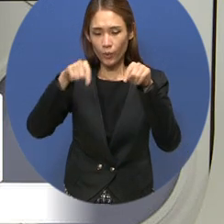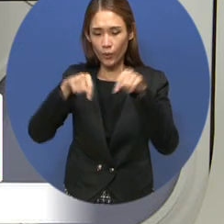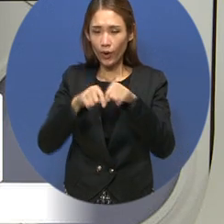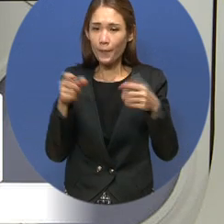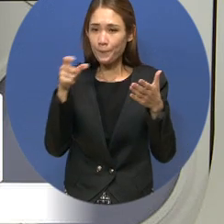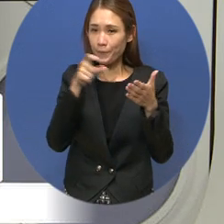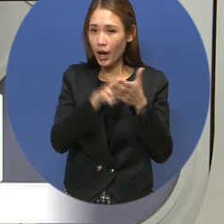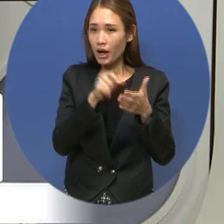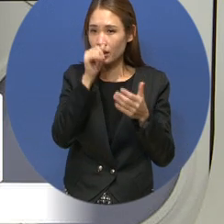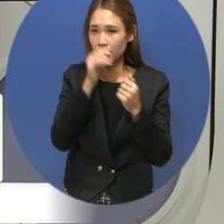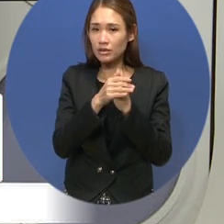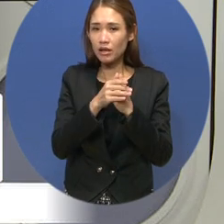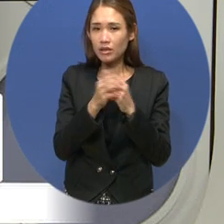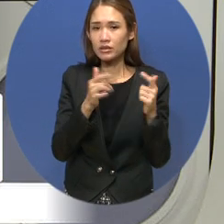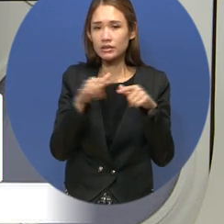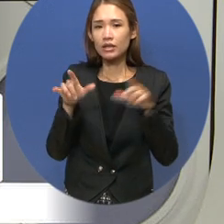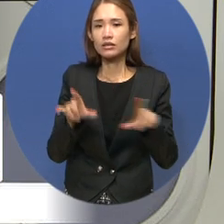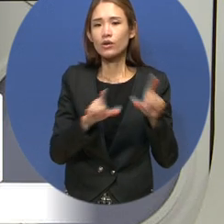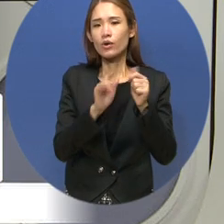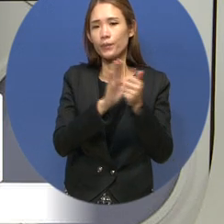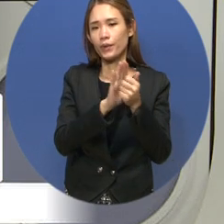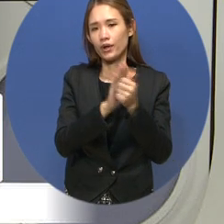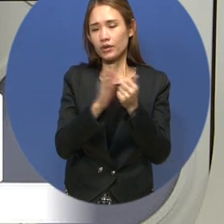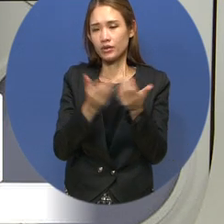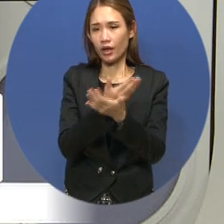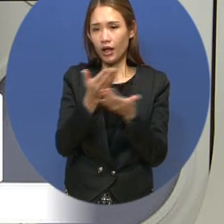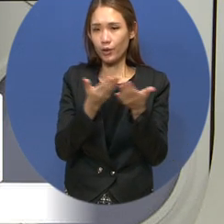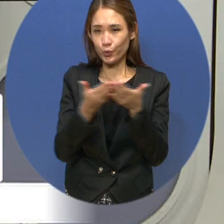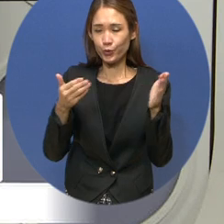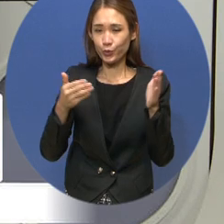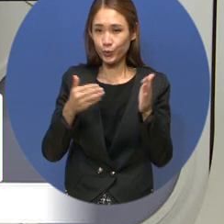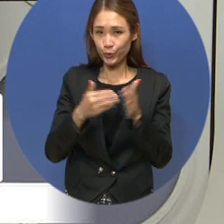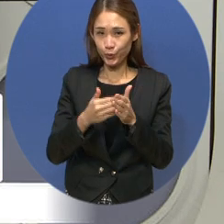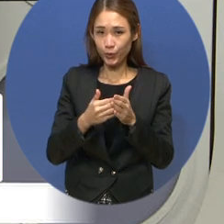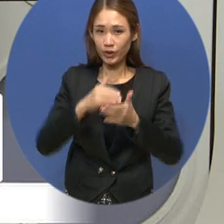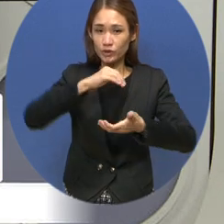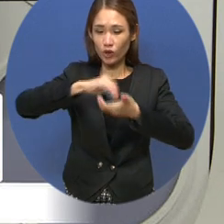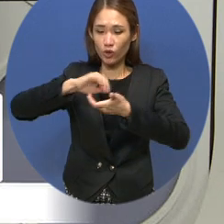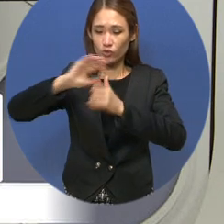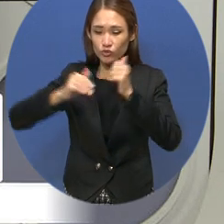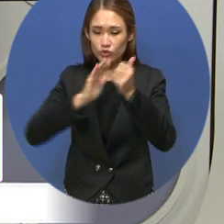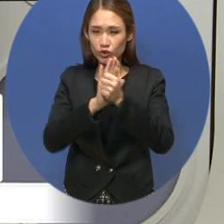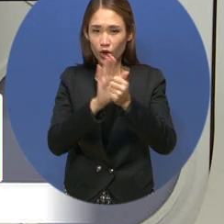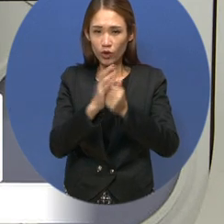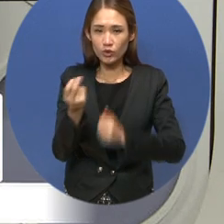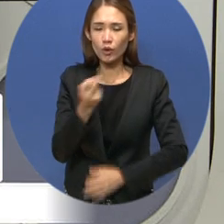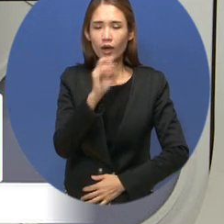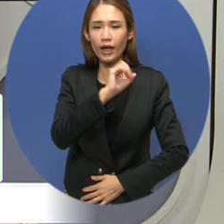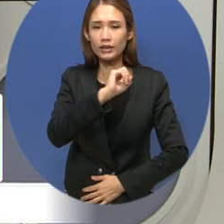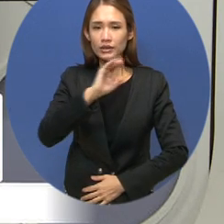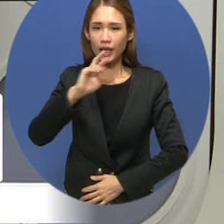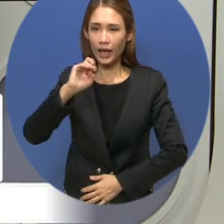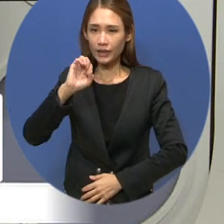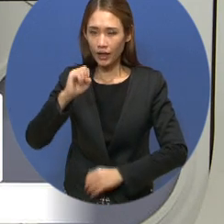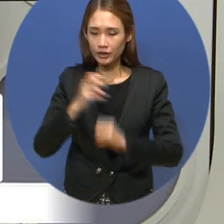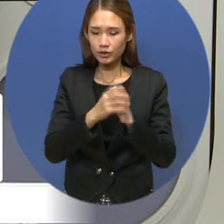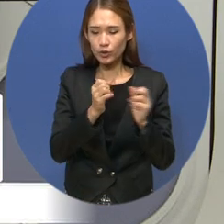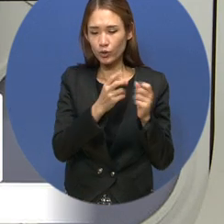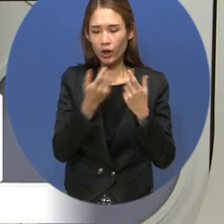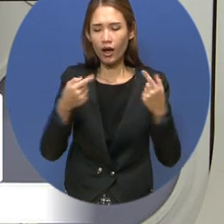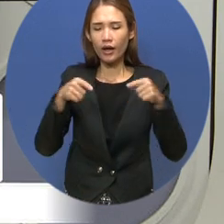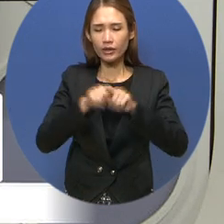속에서 메시지를 나눌 수 있도록 돕습니다 또한 정기후원 후에도 sns 를 통해 캠페인에 동참할 수